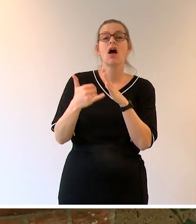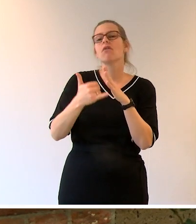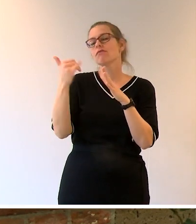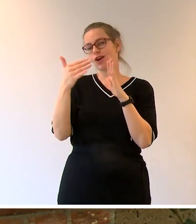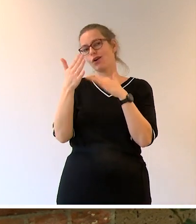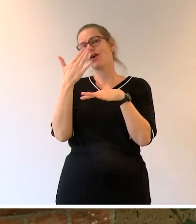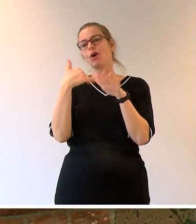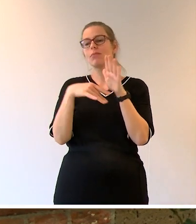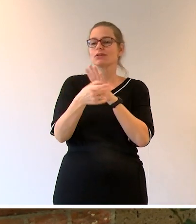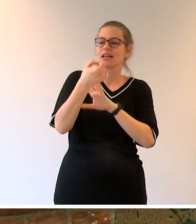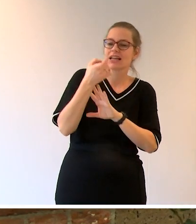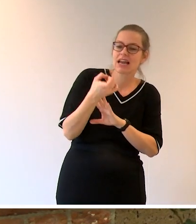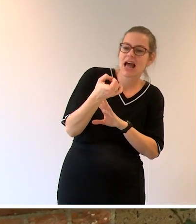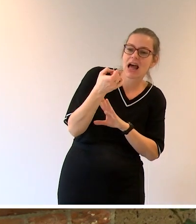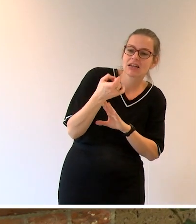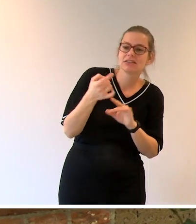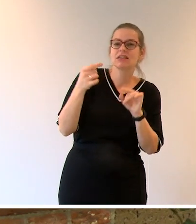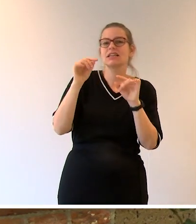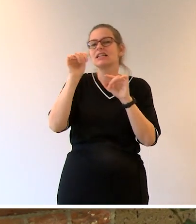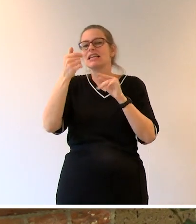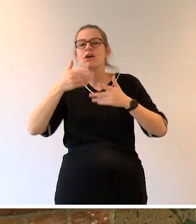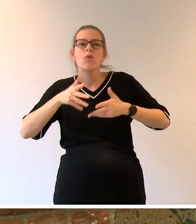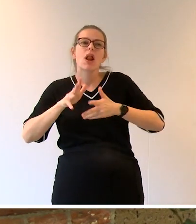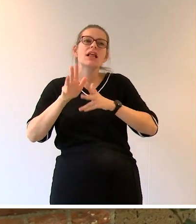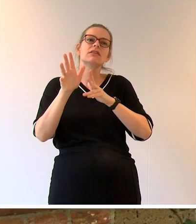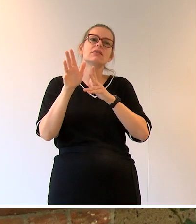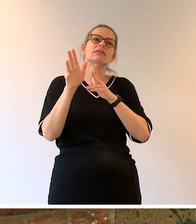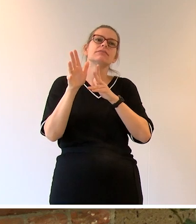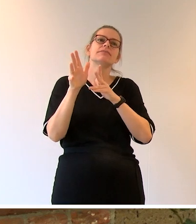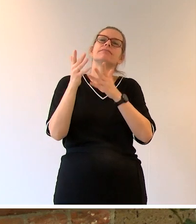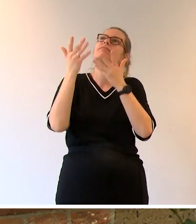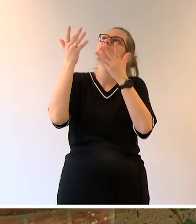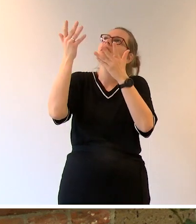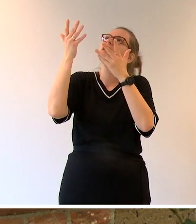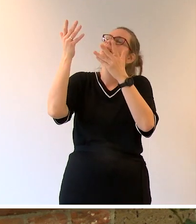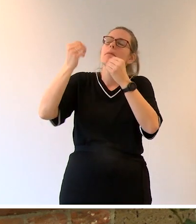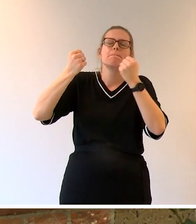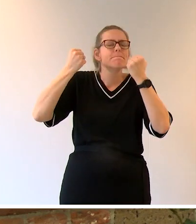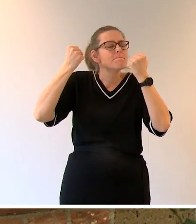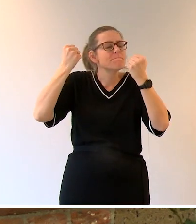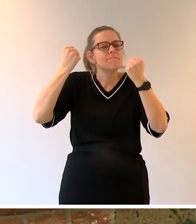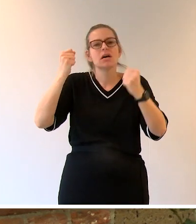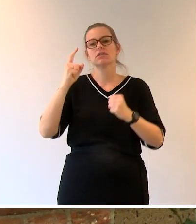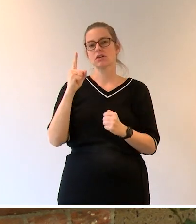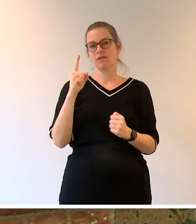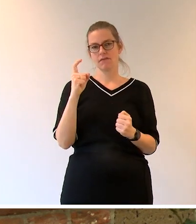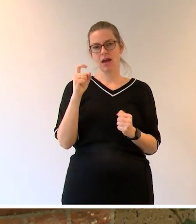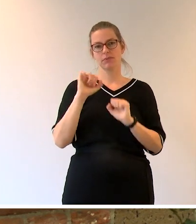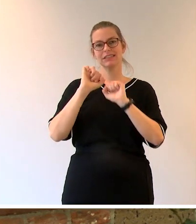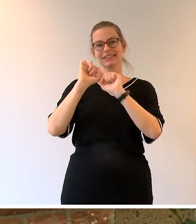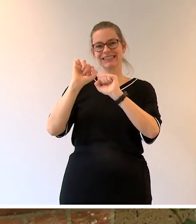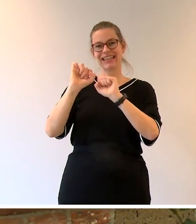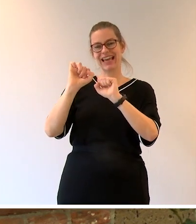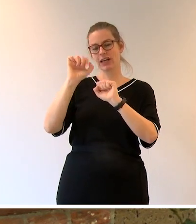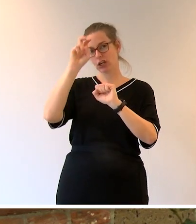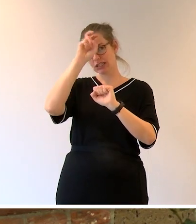gebeurd en herhaald. En nieuwe liederen. Want dit is het machtige wapen tegen